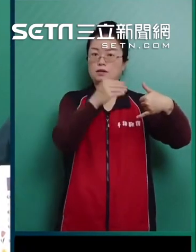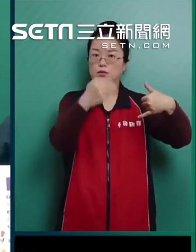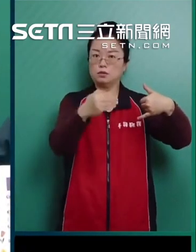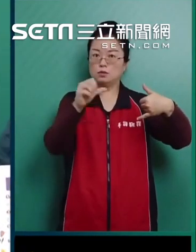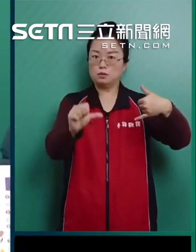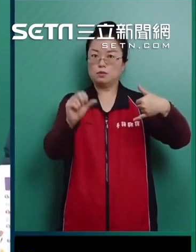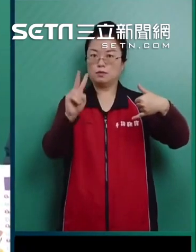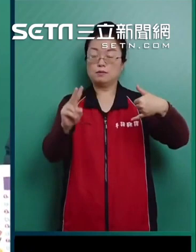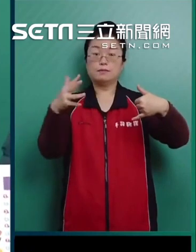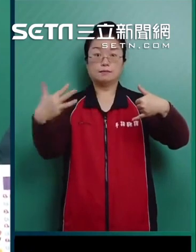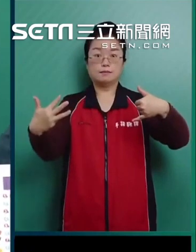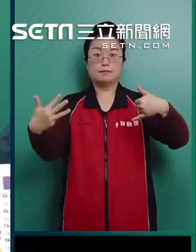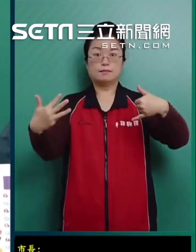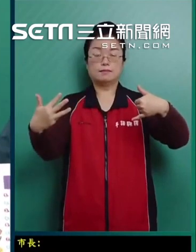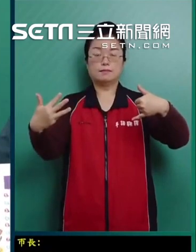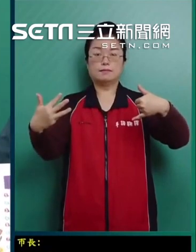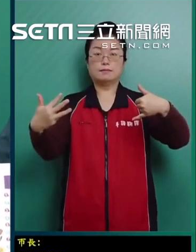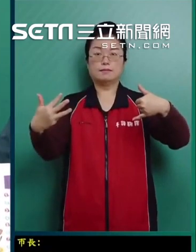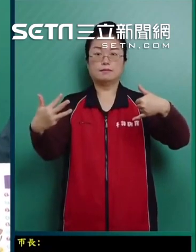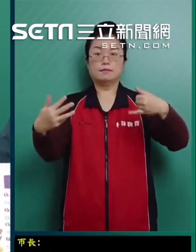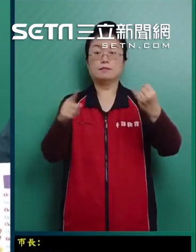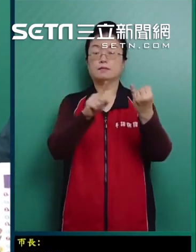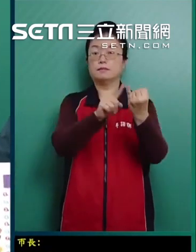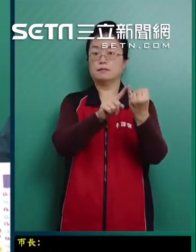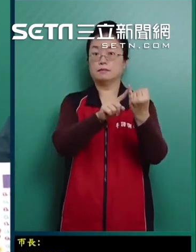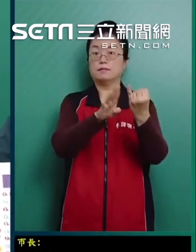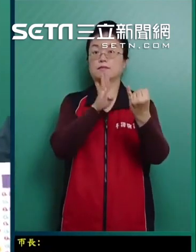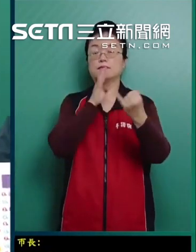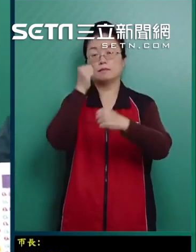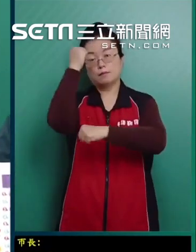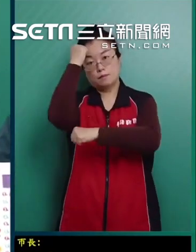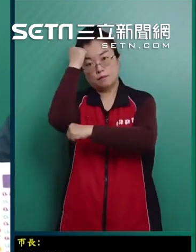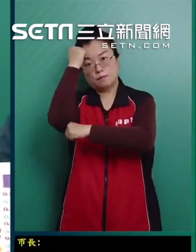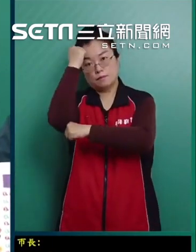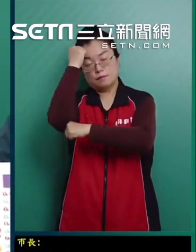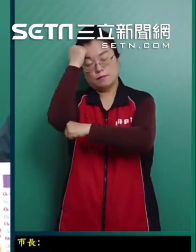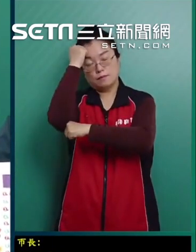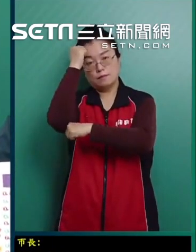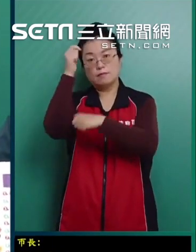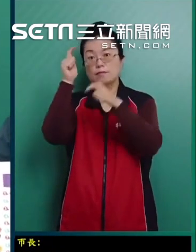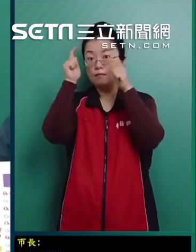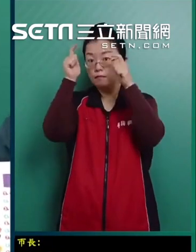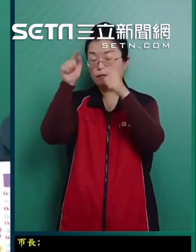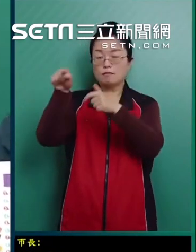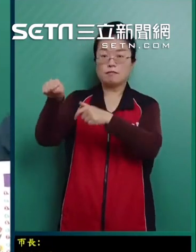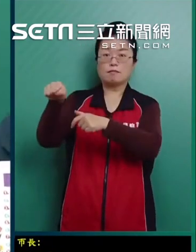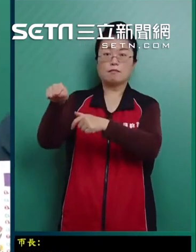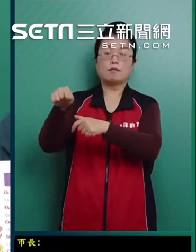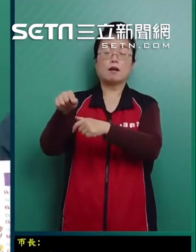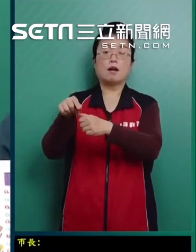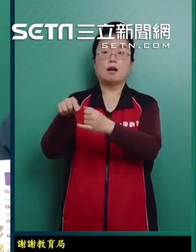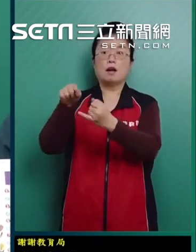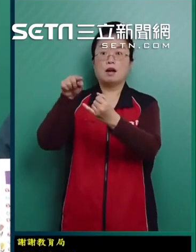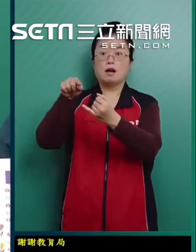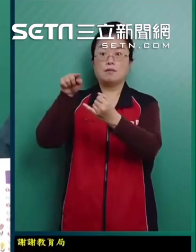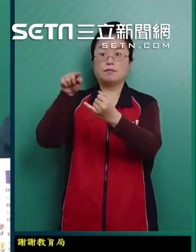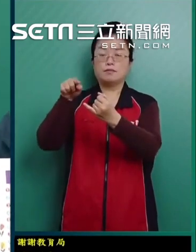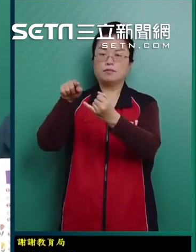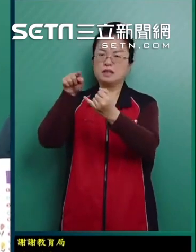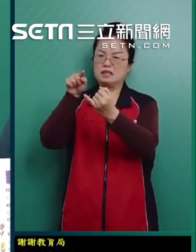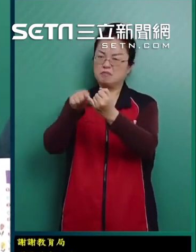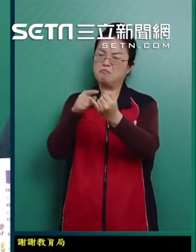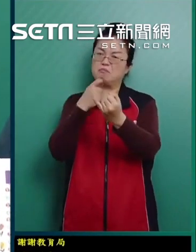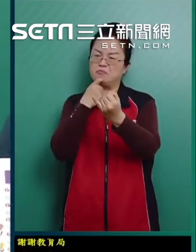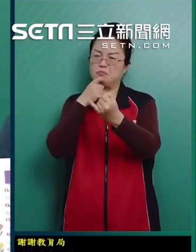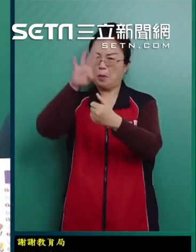15928案15928，他是居住在隔壁县市啊，他是受到家人的疑似受到家人